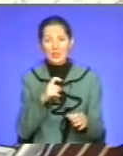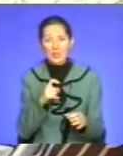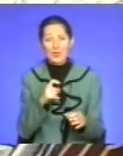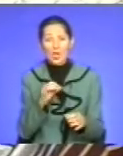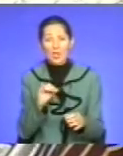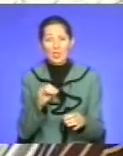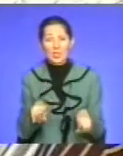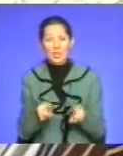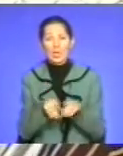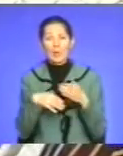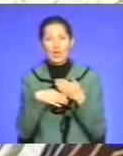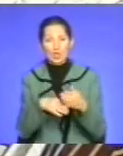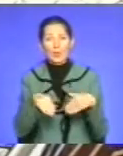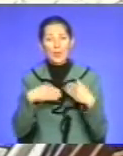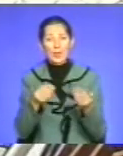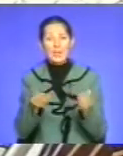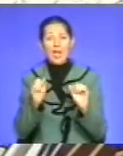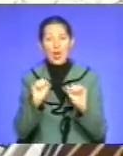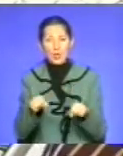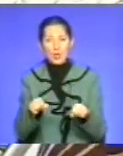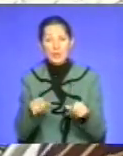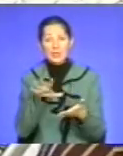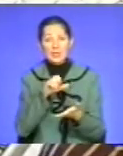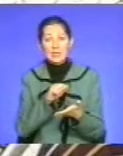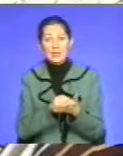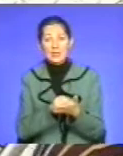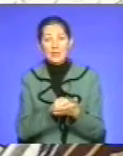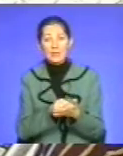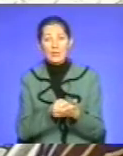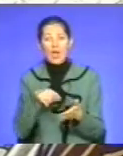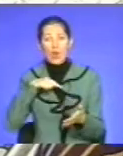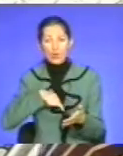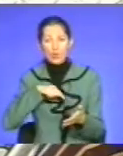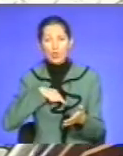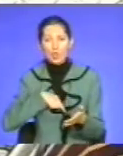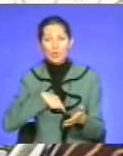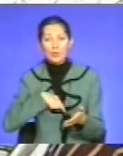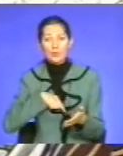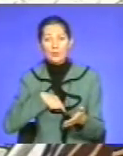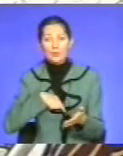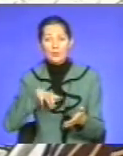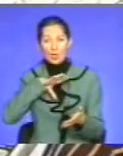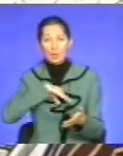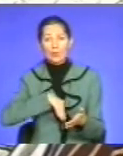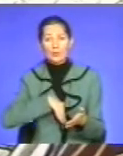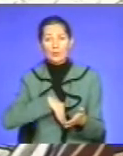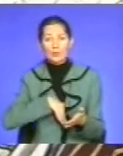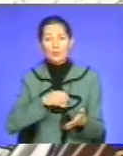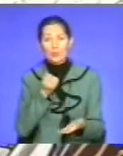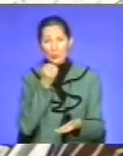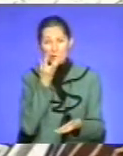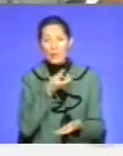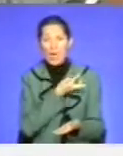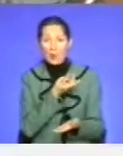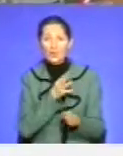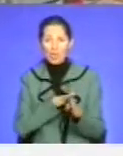і таким чином дати можливість зайняти простір внутрішньої її середини, тобто позитивним